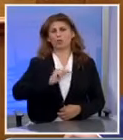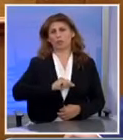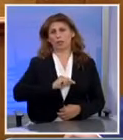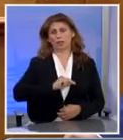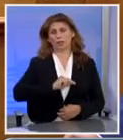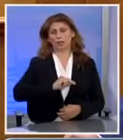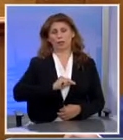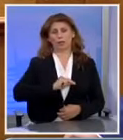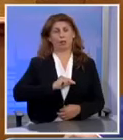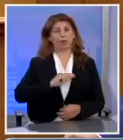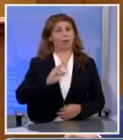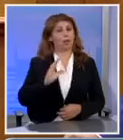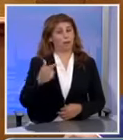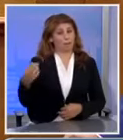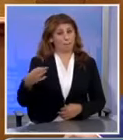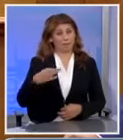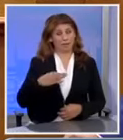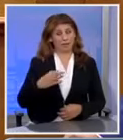Μας είπε ότι